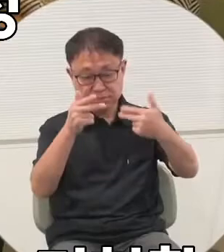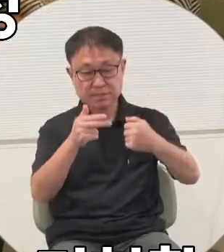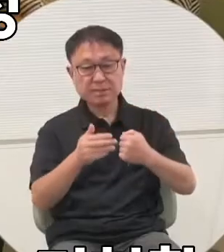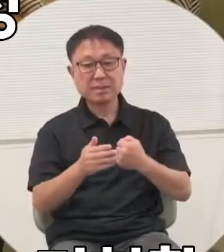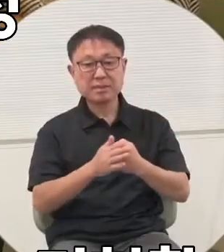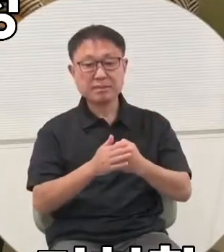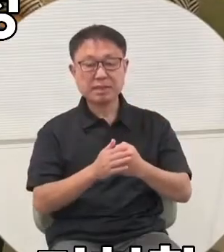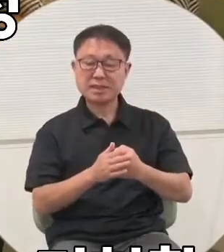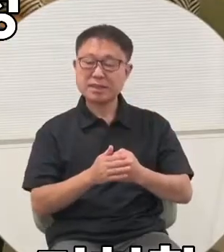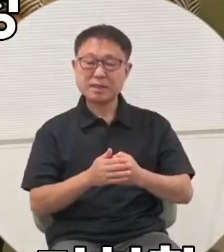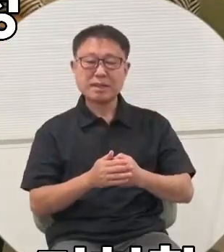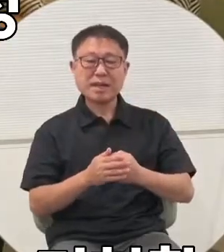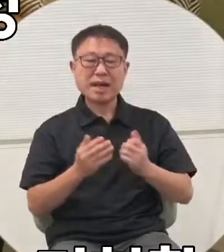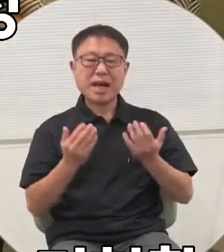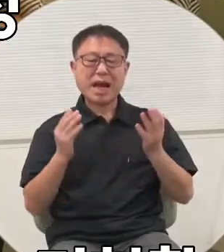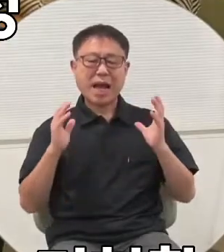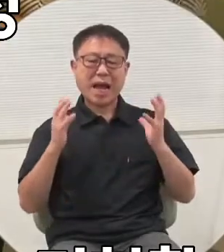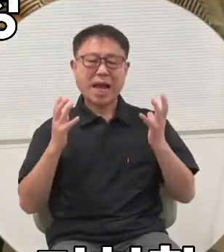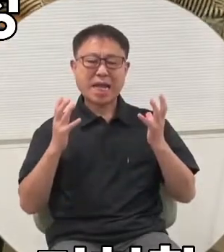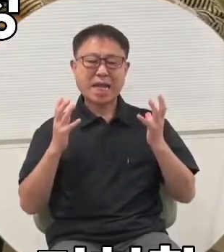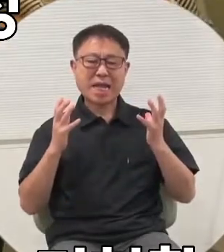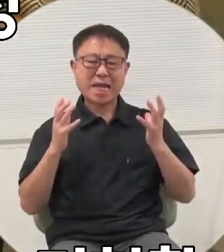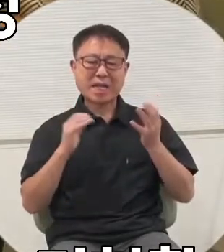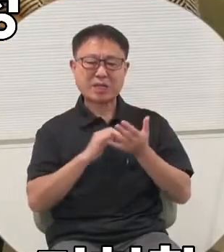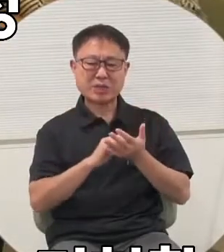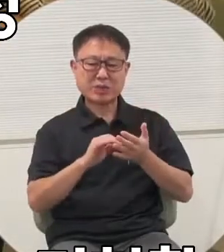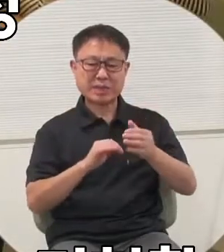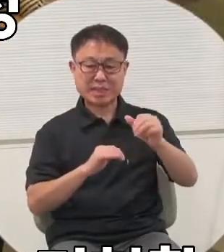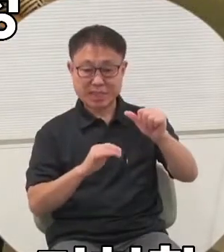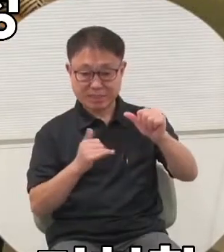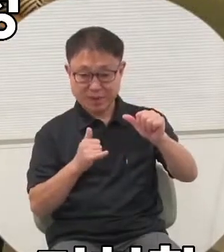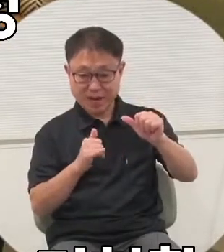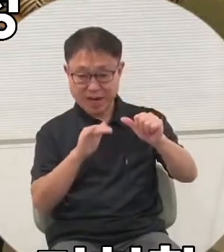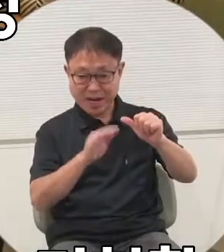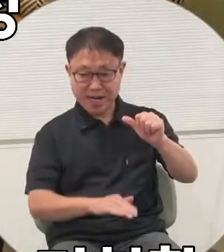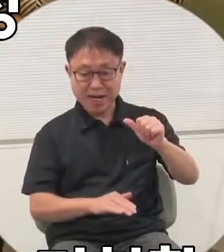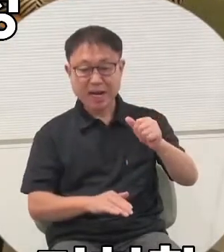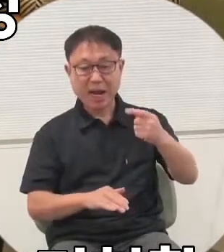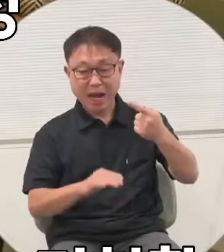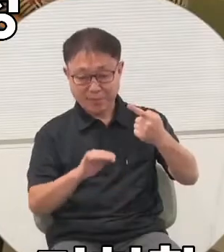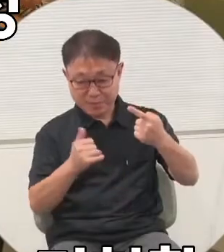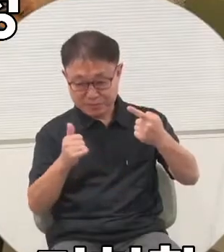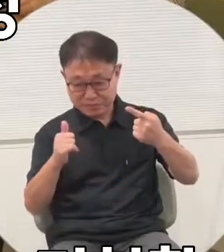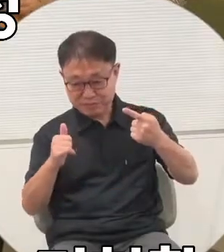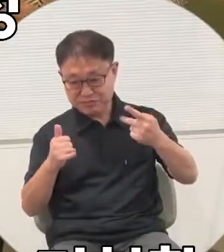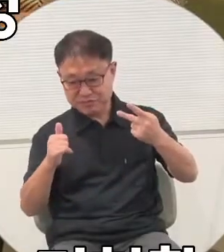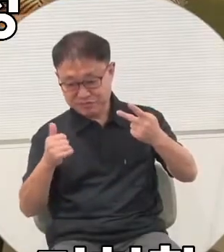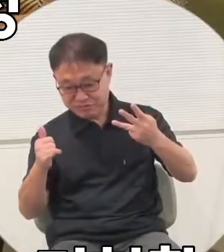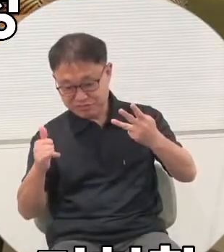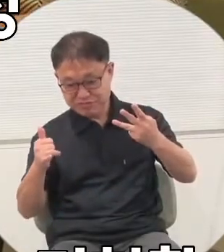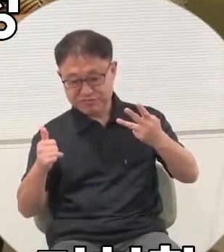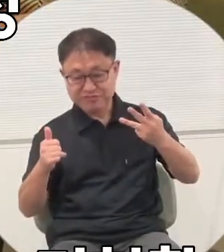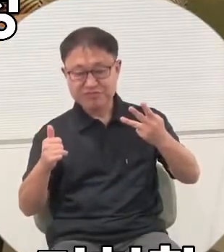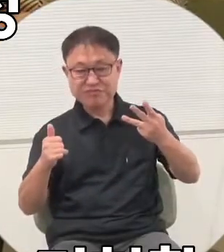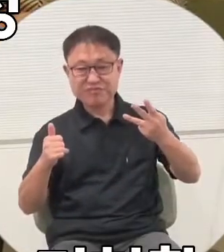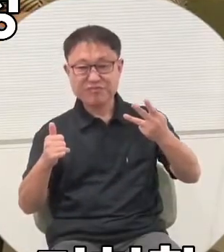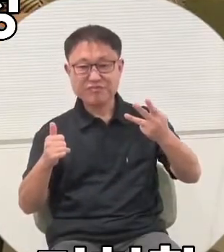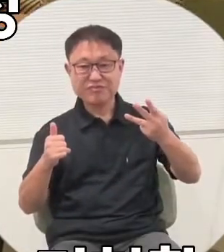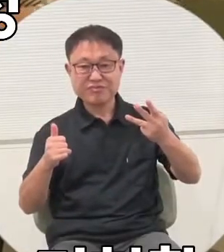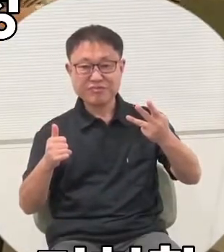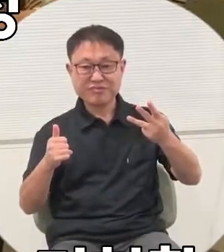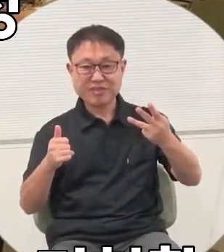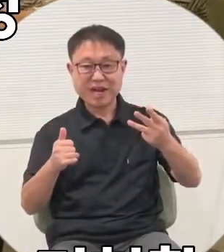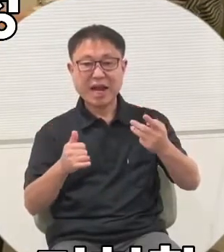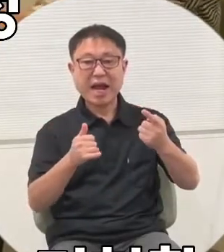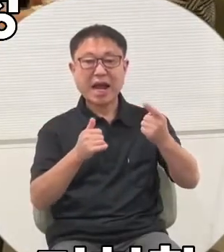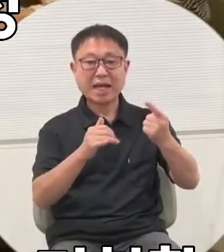거는 아이들 최대가 5명. 그러니까 한 명이 됐던 두 명이 됐던 세 명, 평균 세 명 정도죠. 한